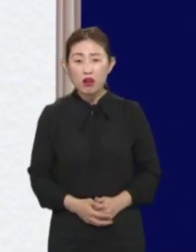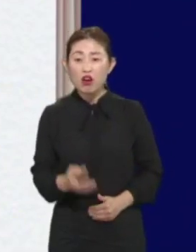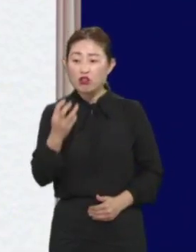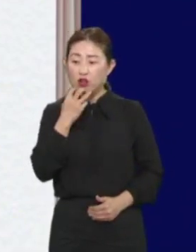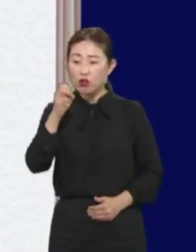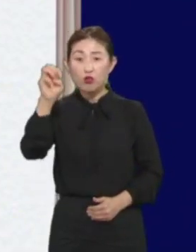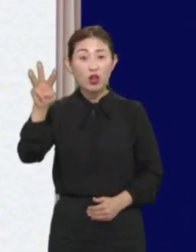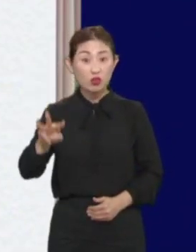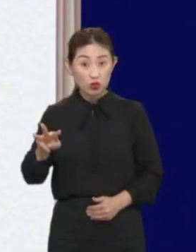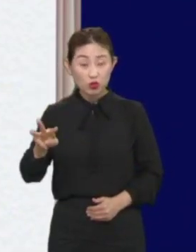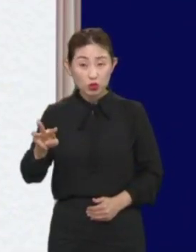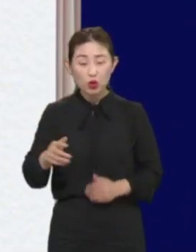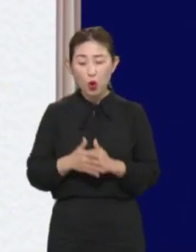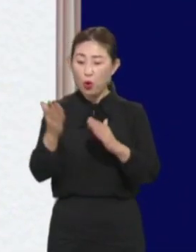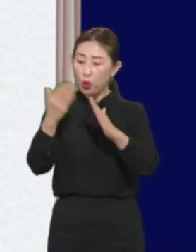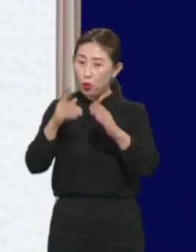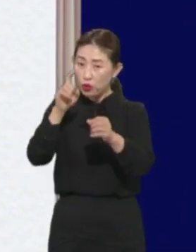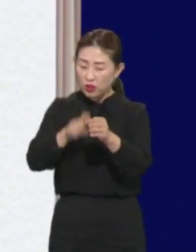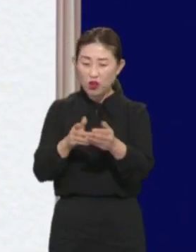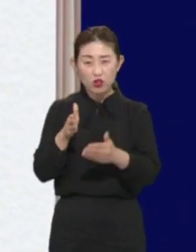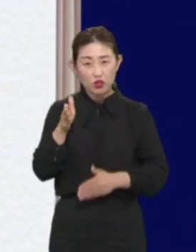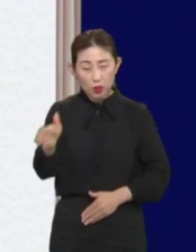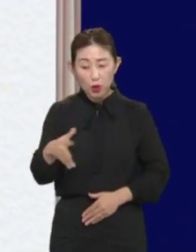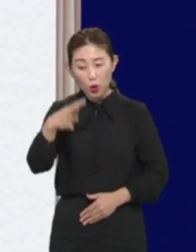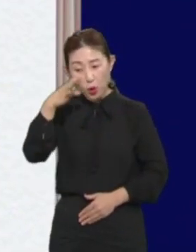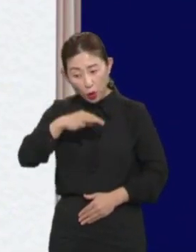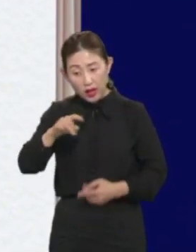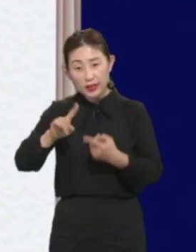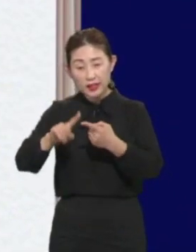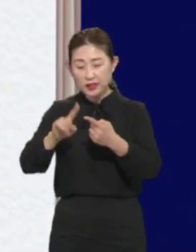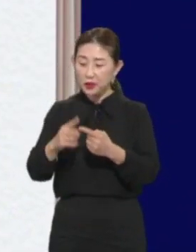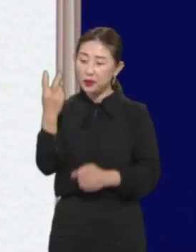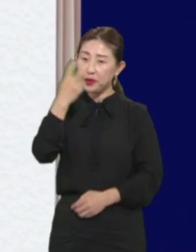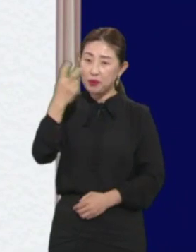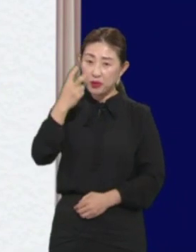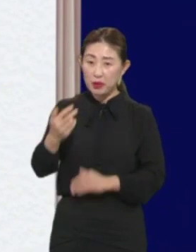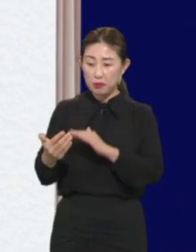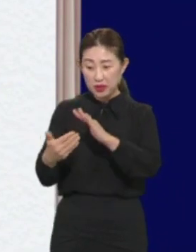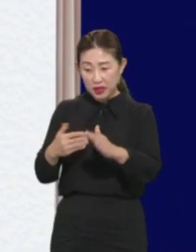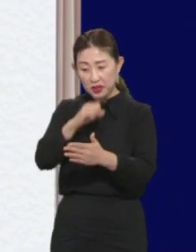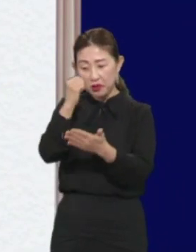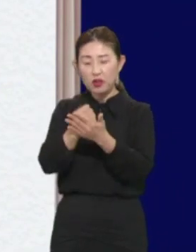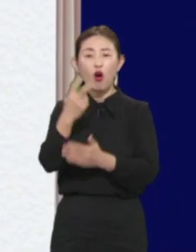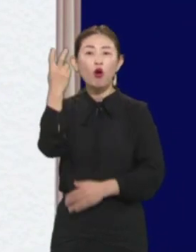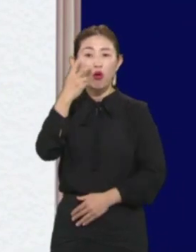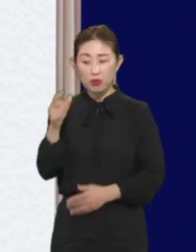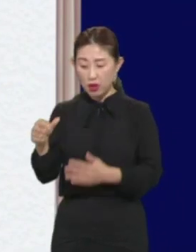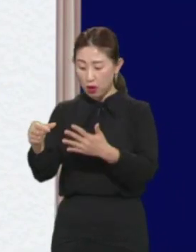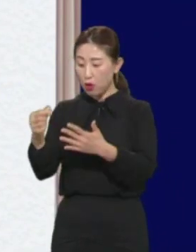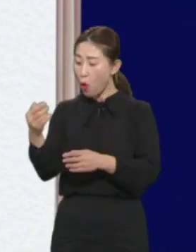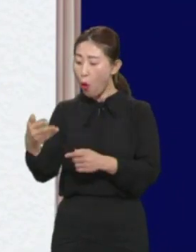서울과 광주에는 공공성과 전문성, 효율성 측면에서 따져보는 사전 적정성 검토 조항을 둬